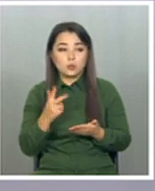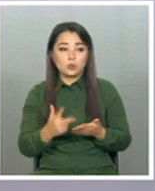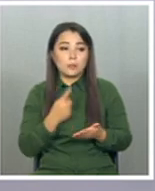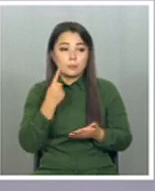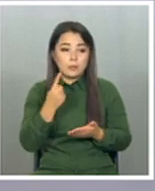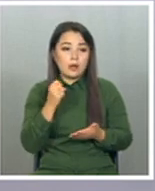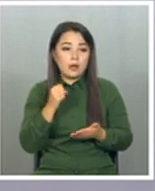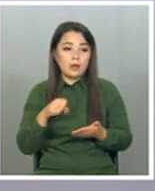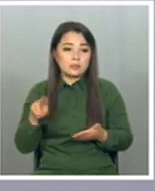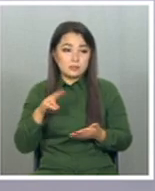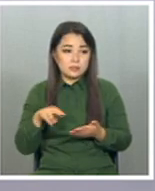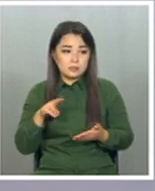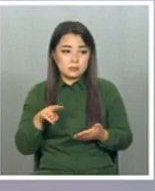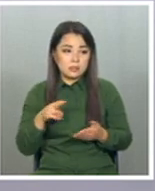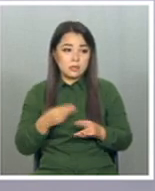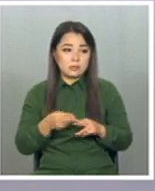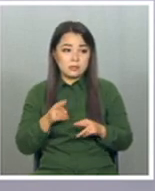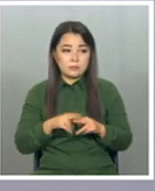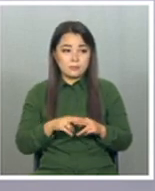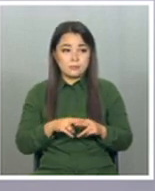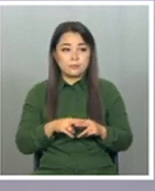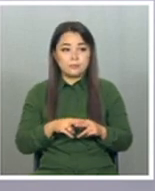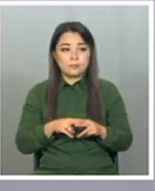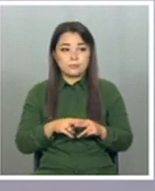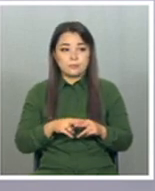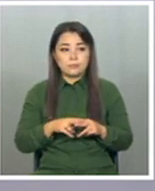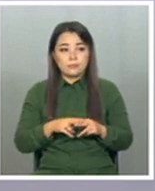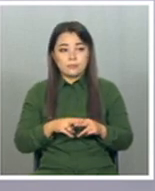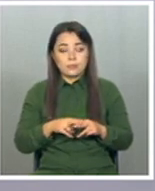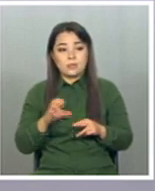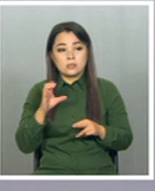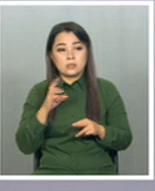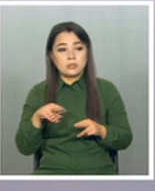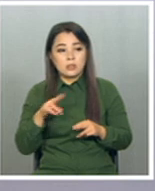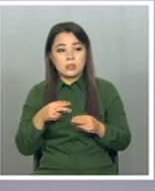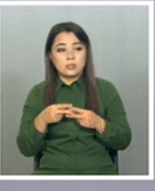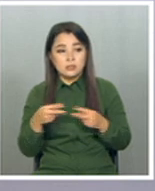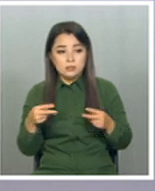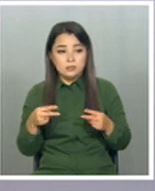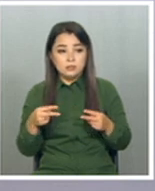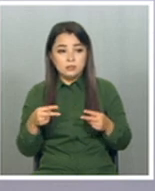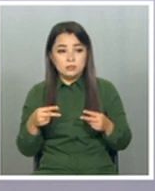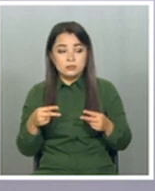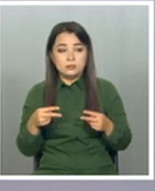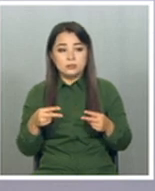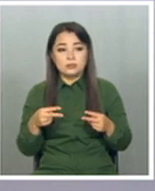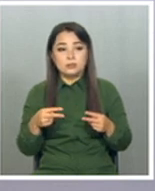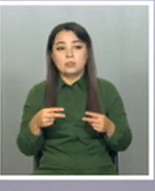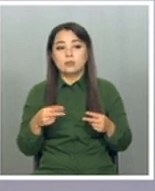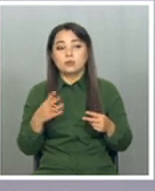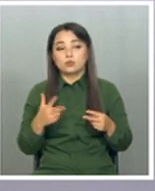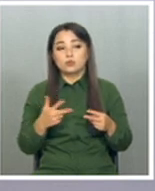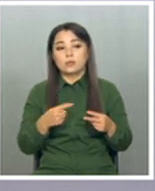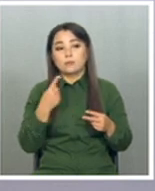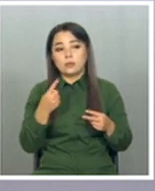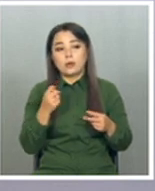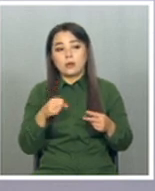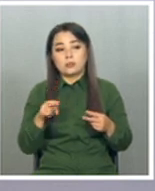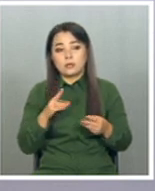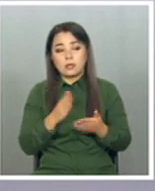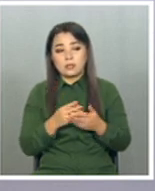АД-ы. Ал олай болса, бұл ЦД-ға да тең, демек ЦД-да бізде 3-тен 1 АД-ға тең